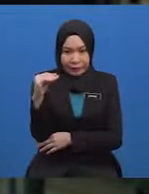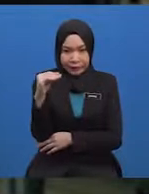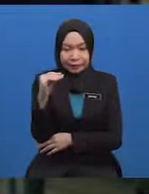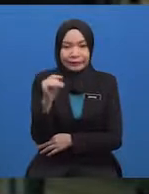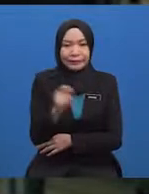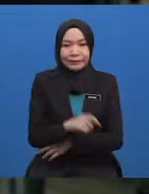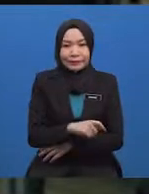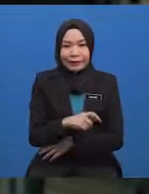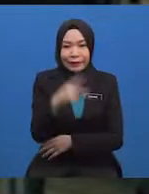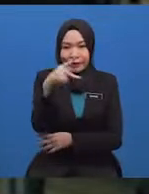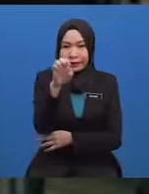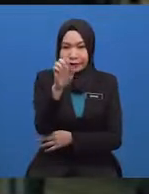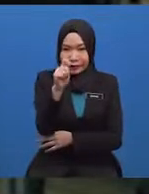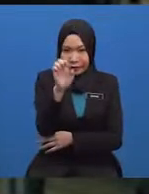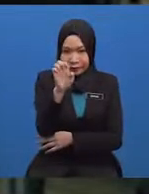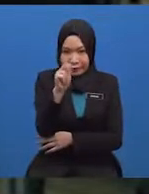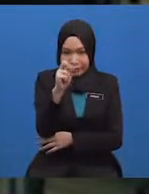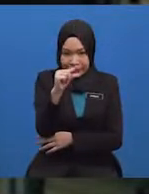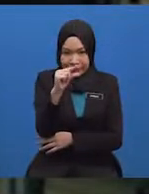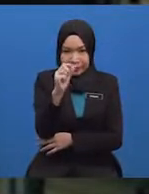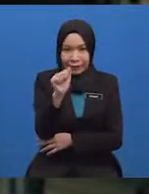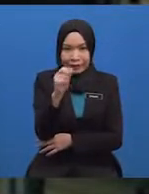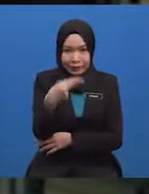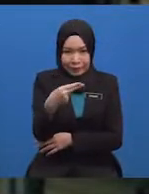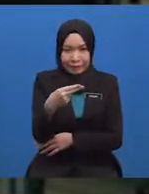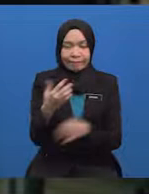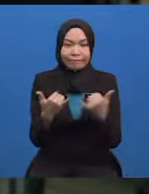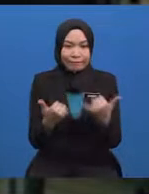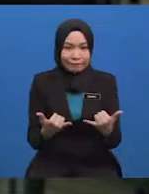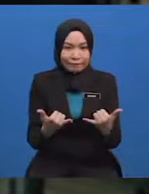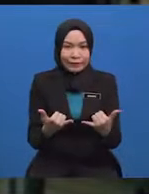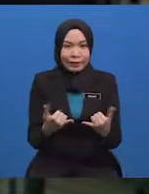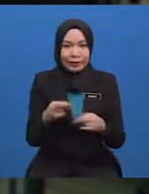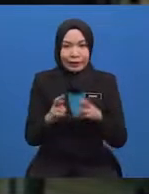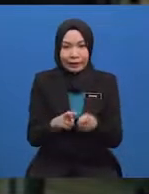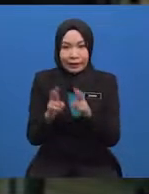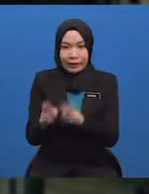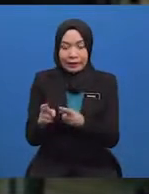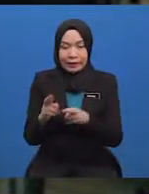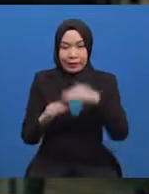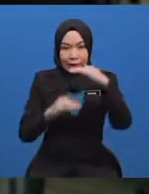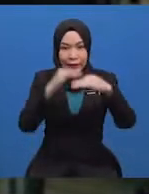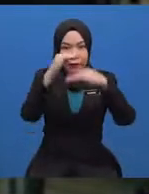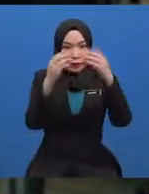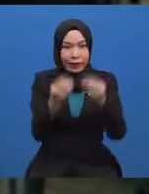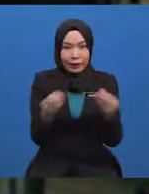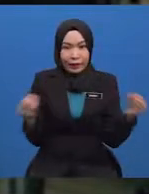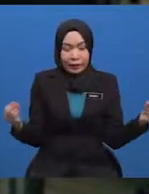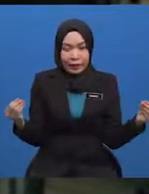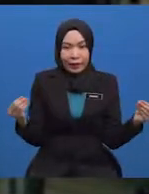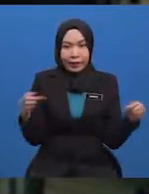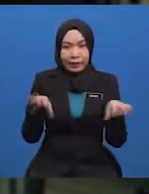Terengganu Tengah Ketengah. Kini, rancangan pembangunan tanah telah distrukturkan semula